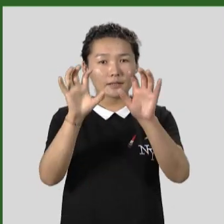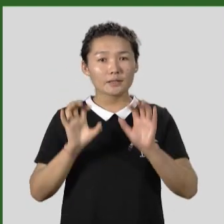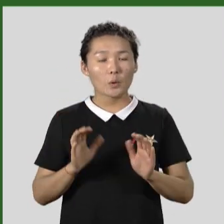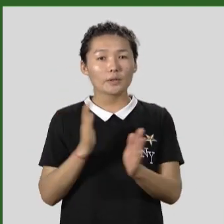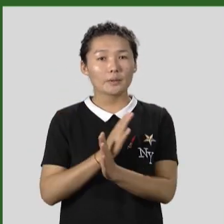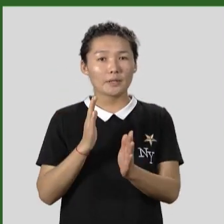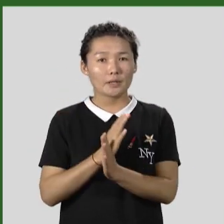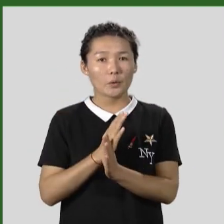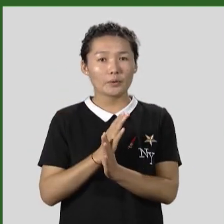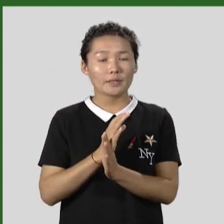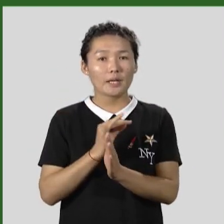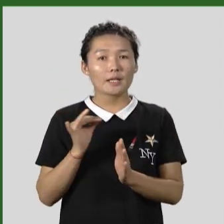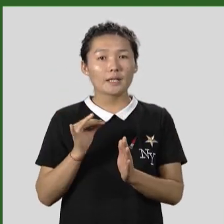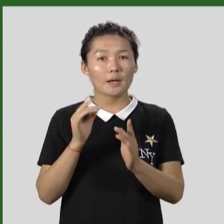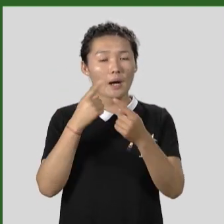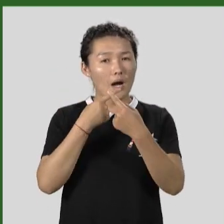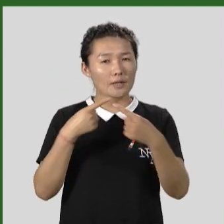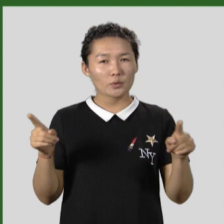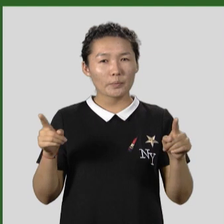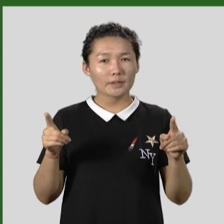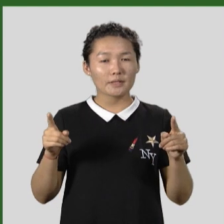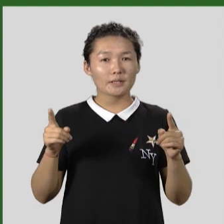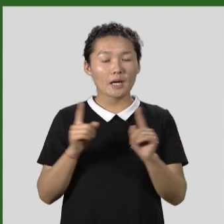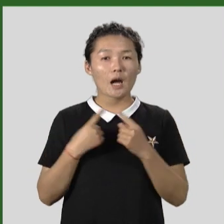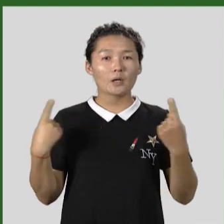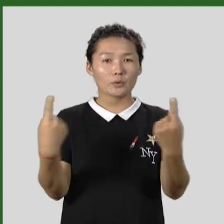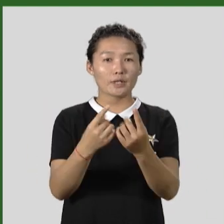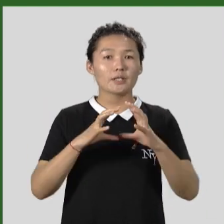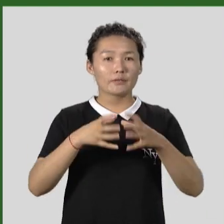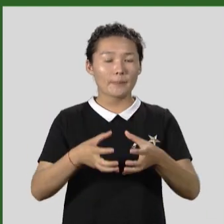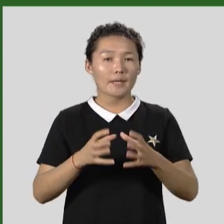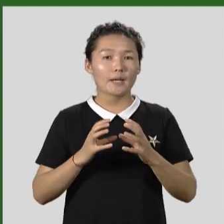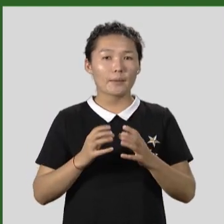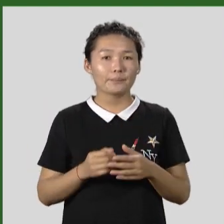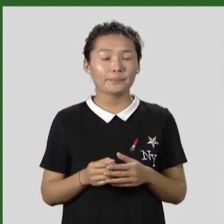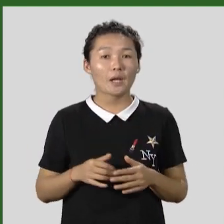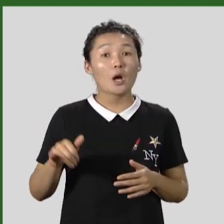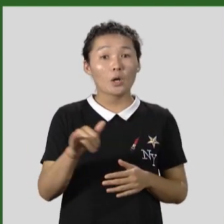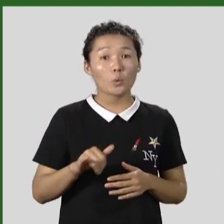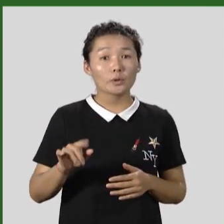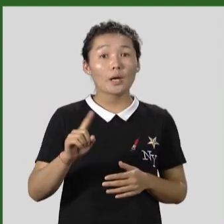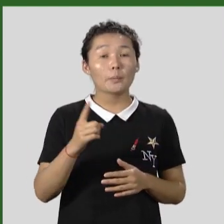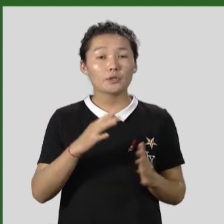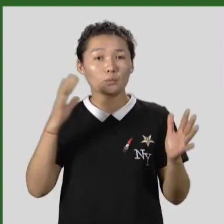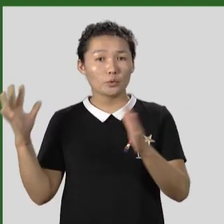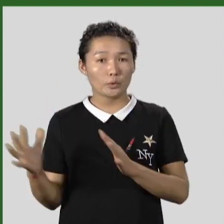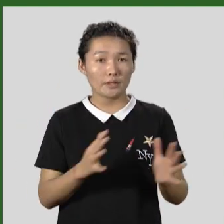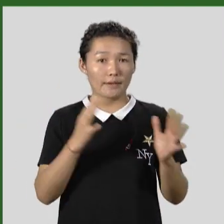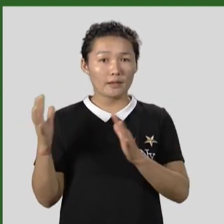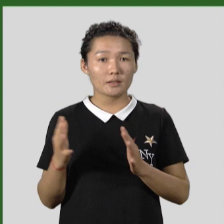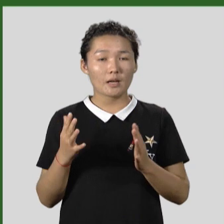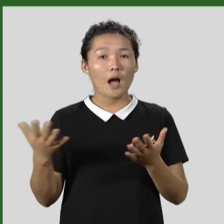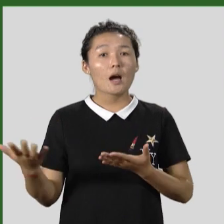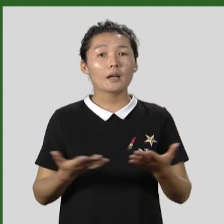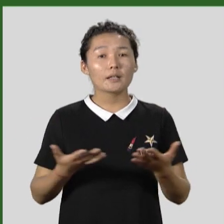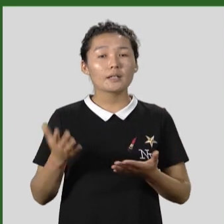природы и об особенностях окружающего нас мира. Куда и почему дует ветер, какие